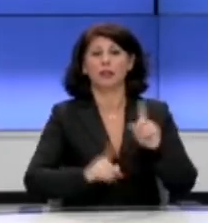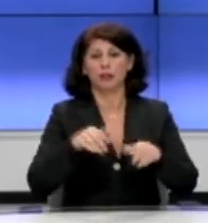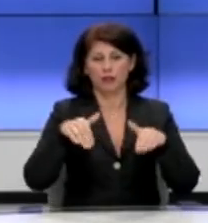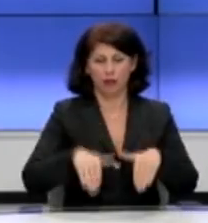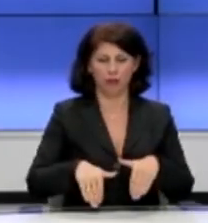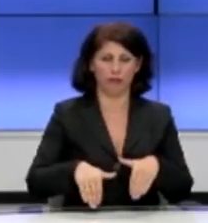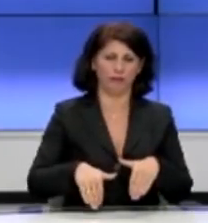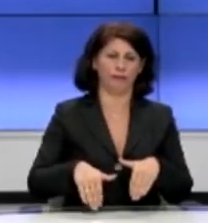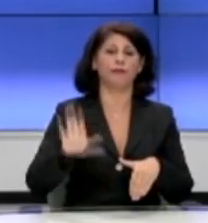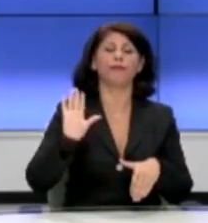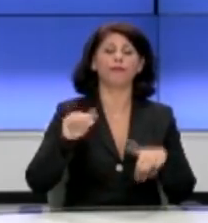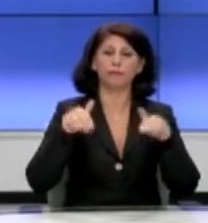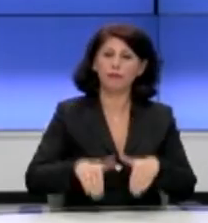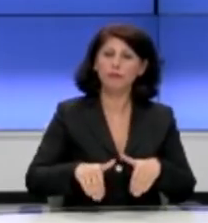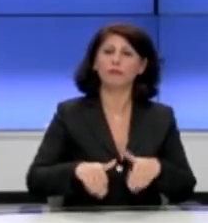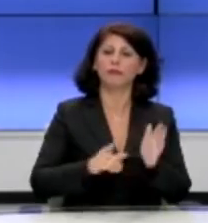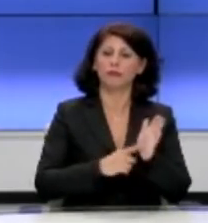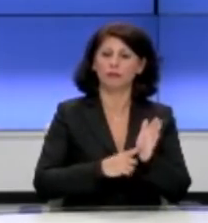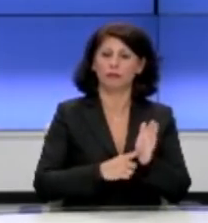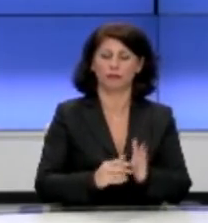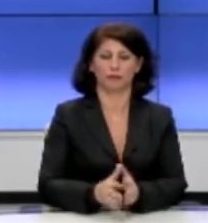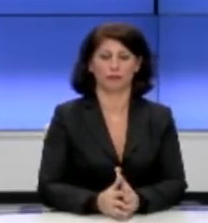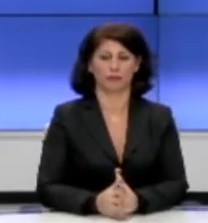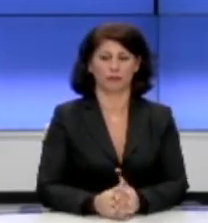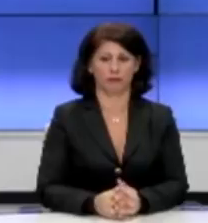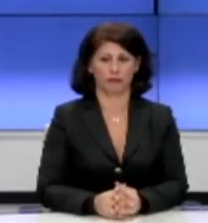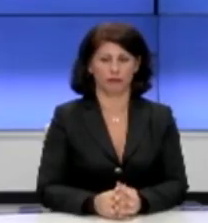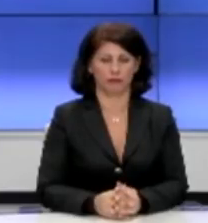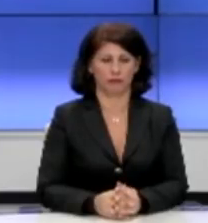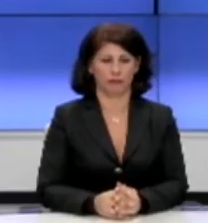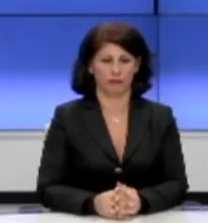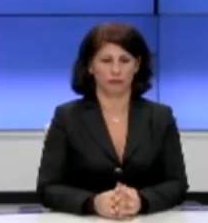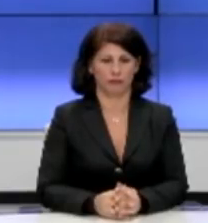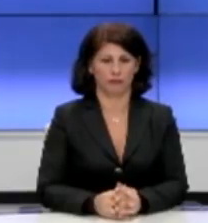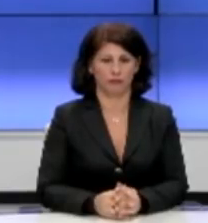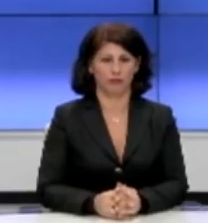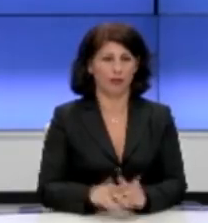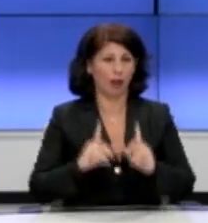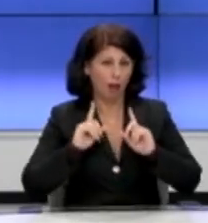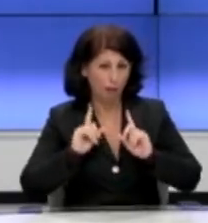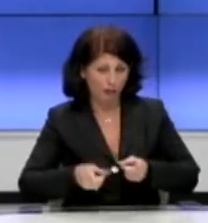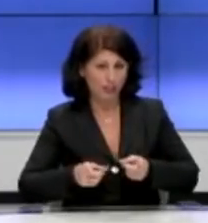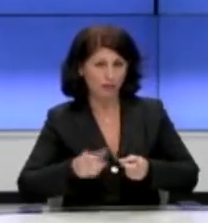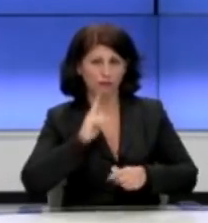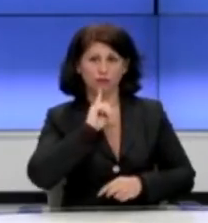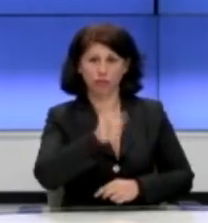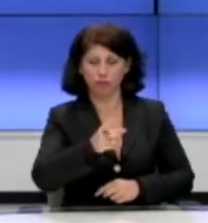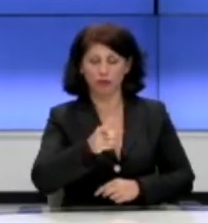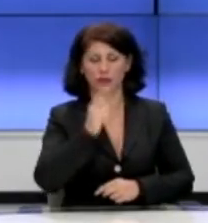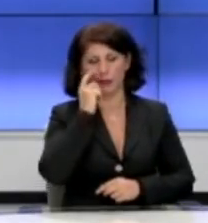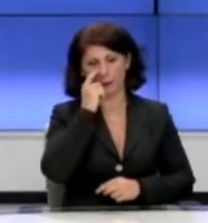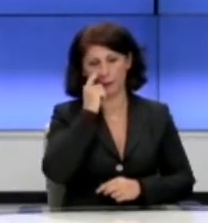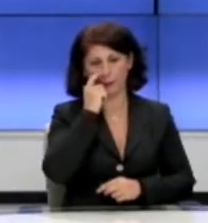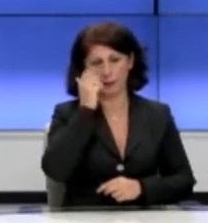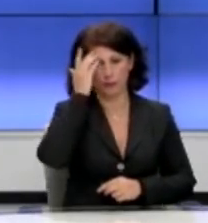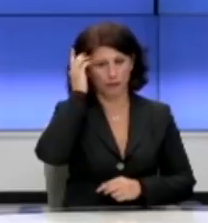τηρεί ή δεν τηρεί τον νόμο, ποιος τον τηρεί και ποιος δεν τον τηρεί. Το αποφασίζομεν και διατάσσομεν,